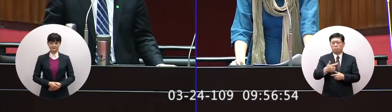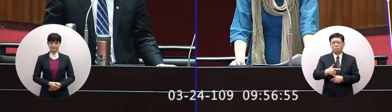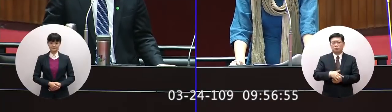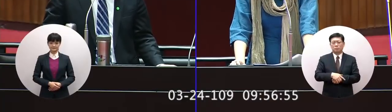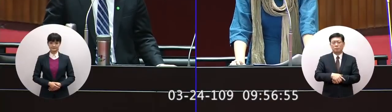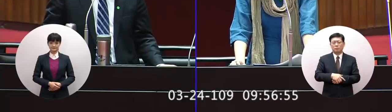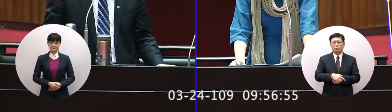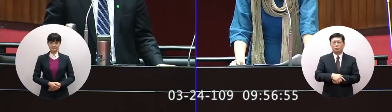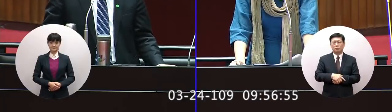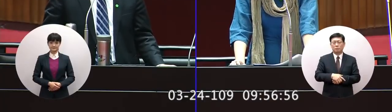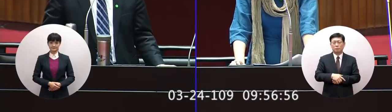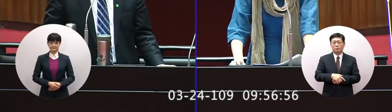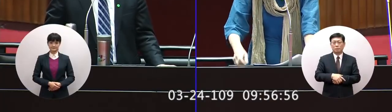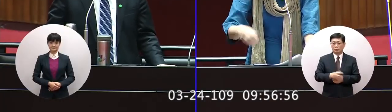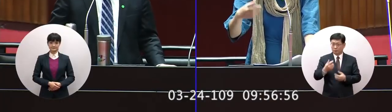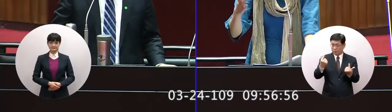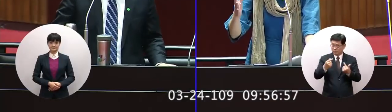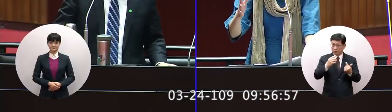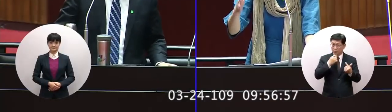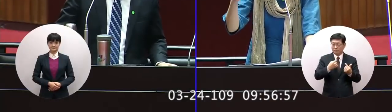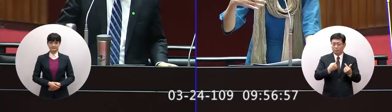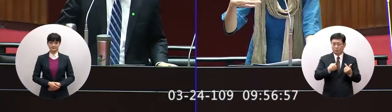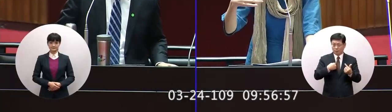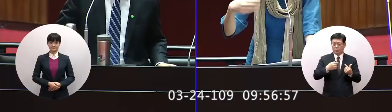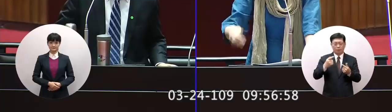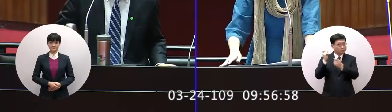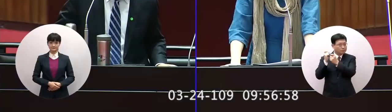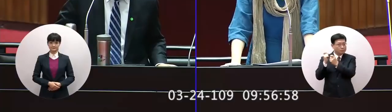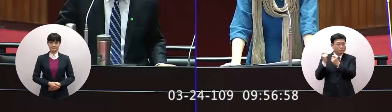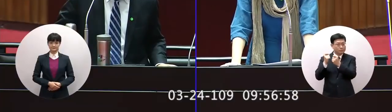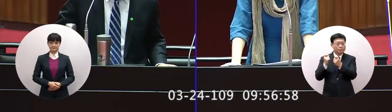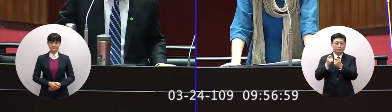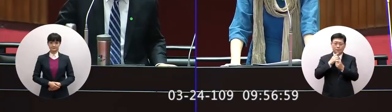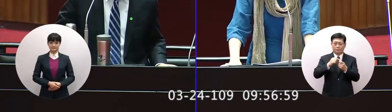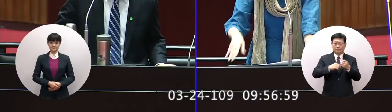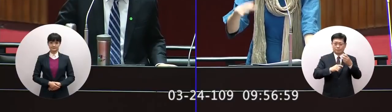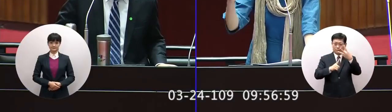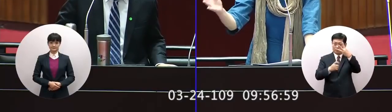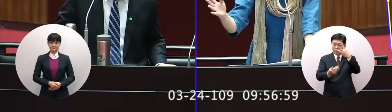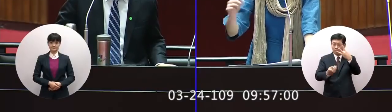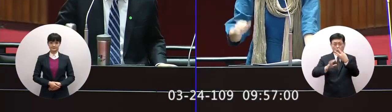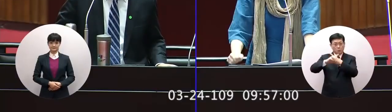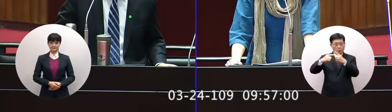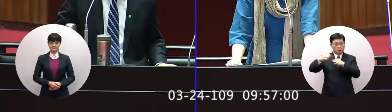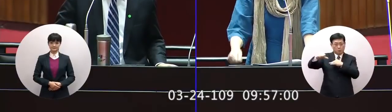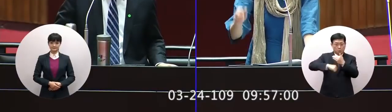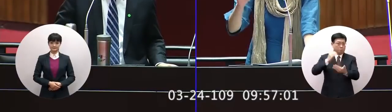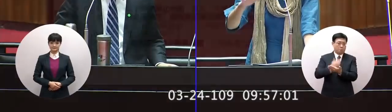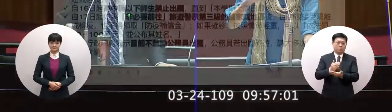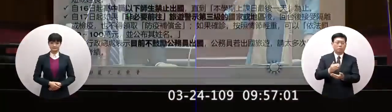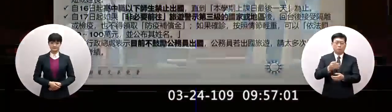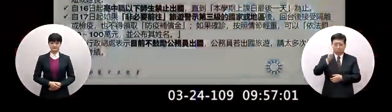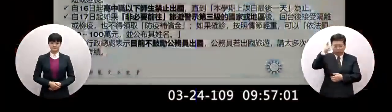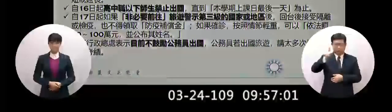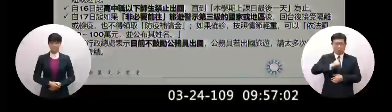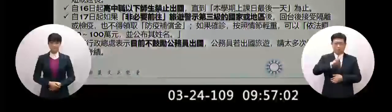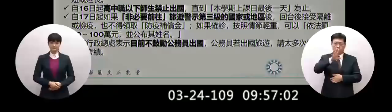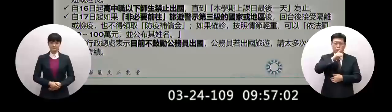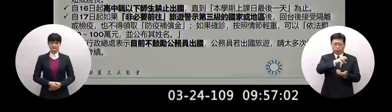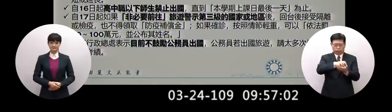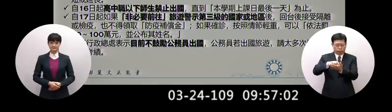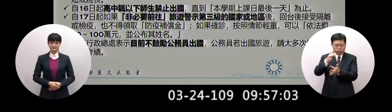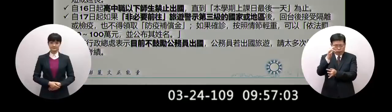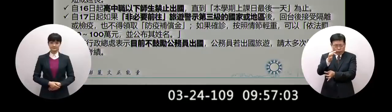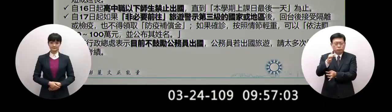点啦。那么，包括譬如说我们最近的哈19号就是外国人都不可以进来嘛，除非有一些相关的